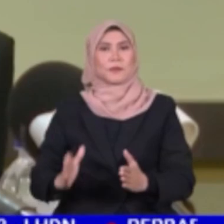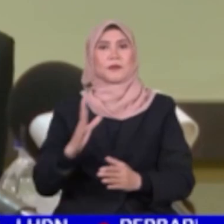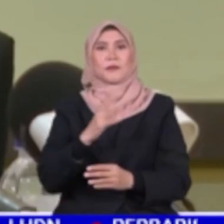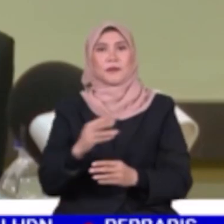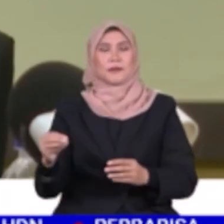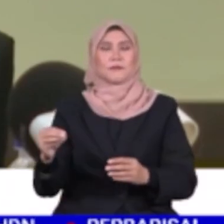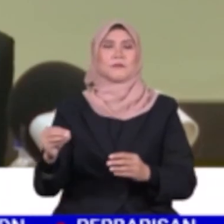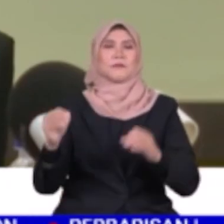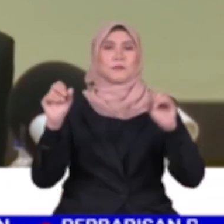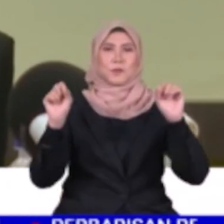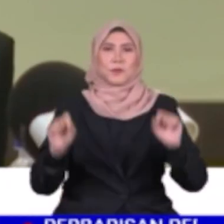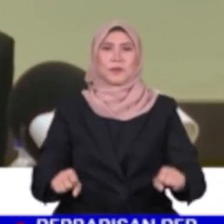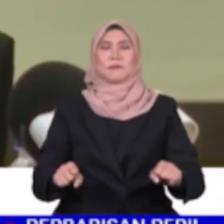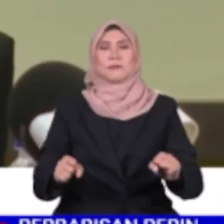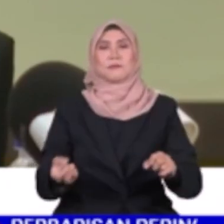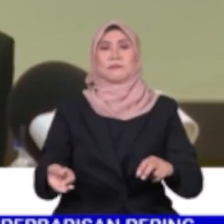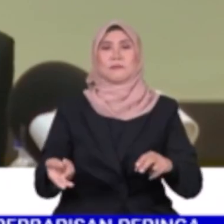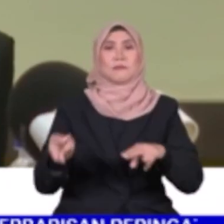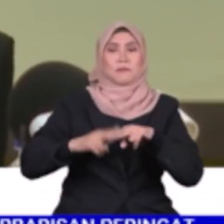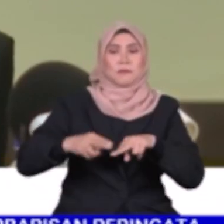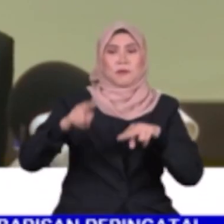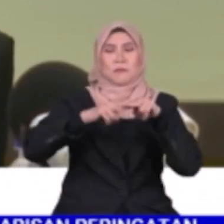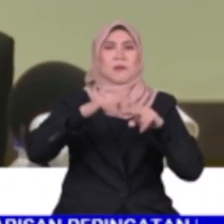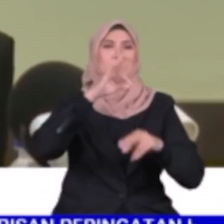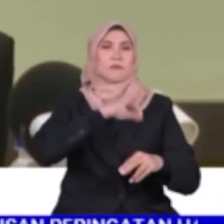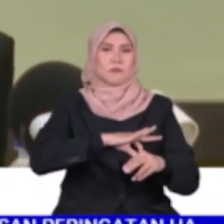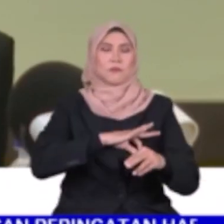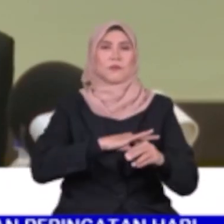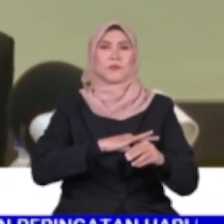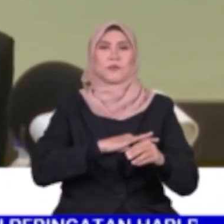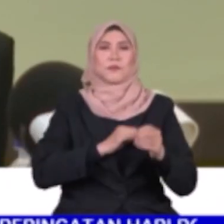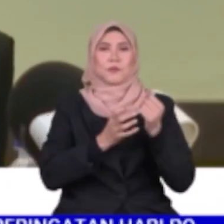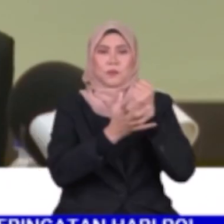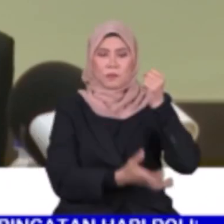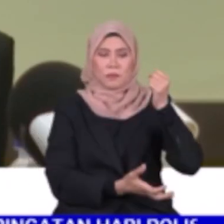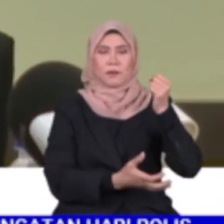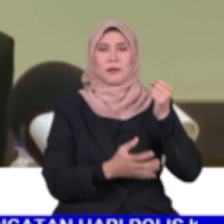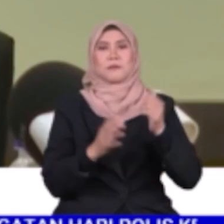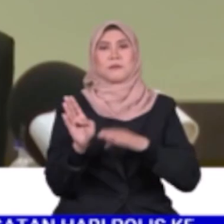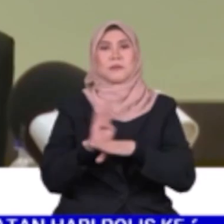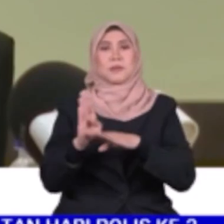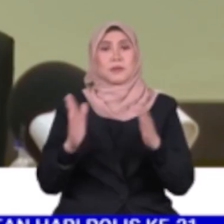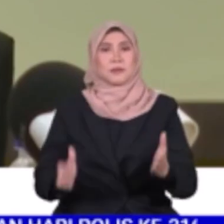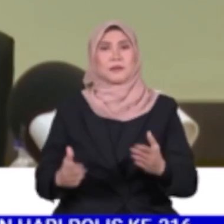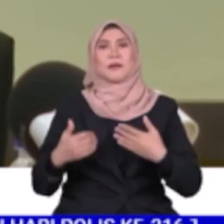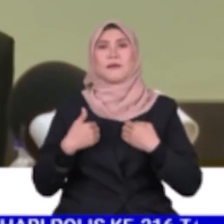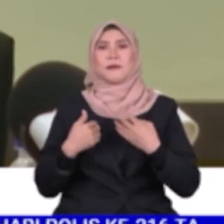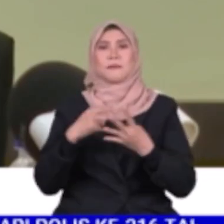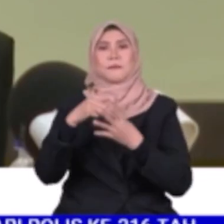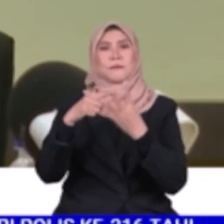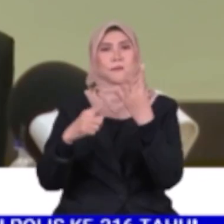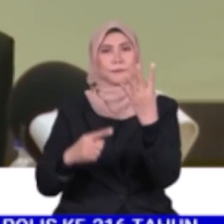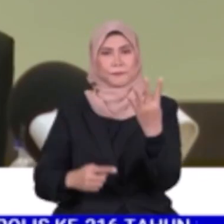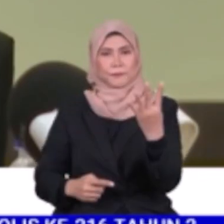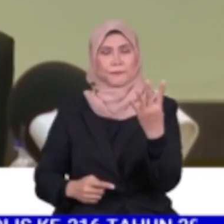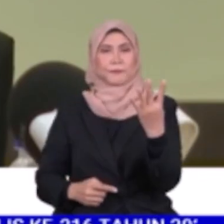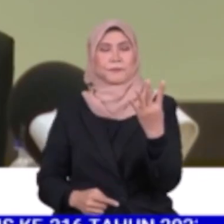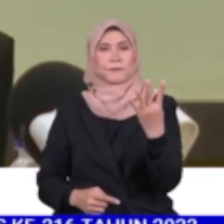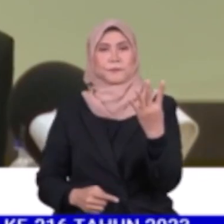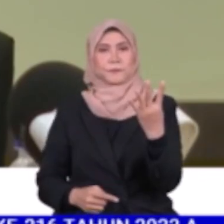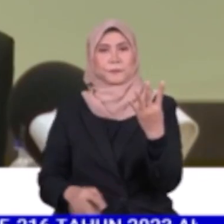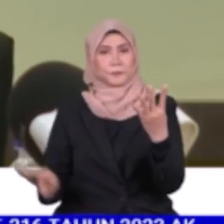sara hidup rakyat, khususnya semasa musim perayaan. Antara empat teras strategik